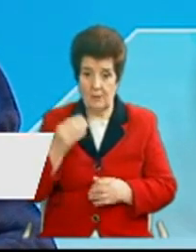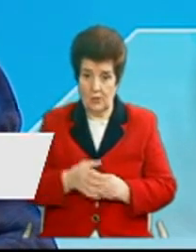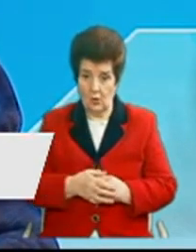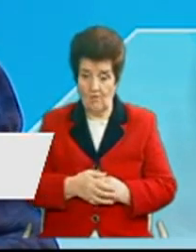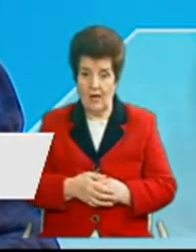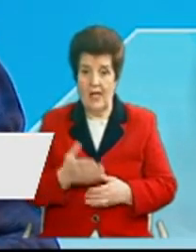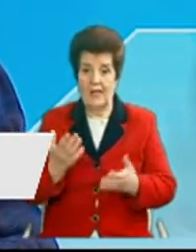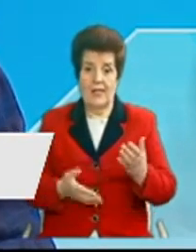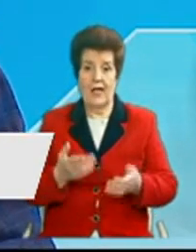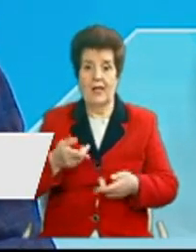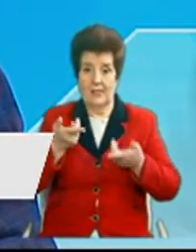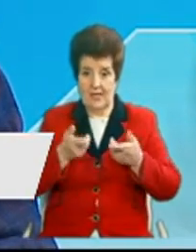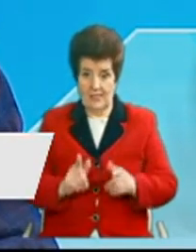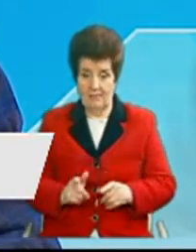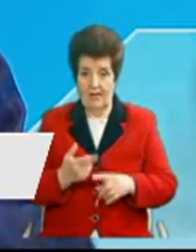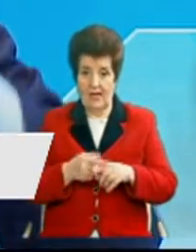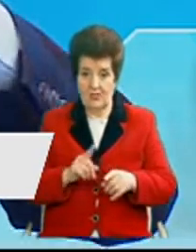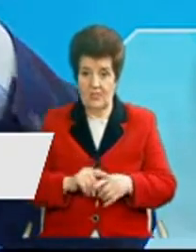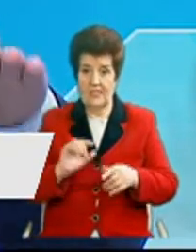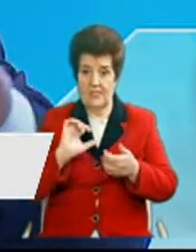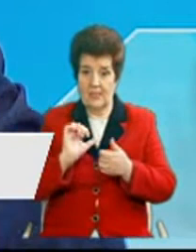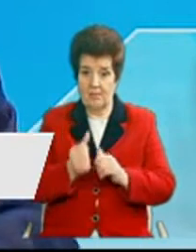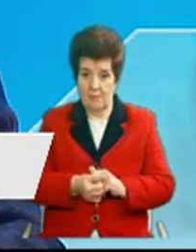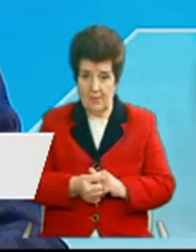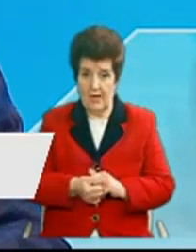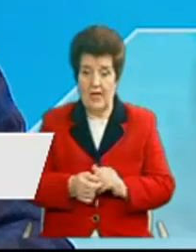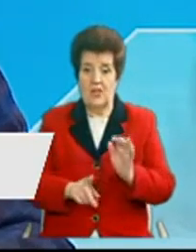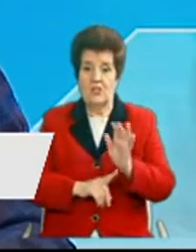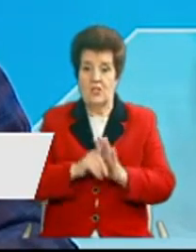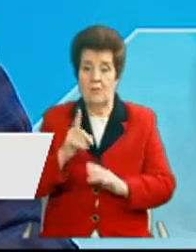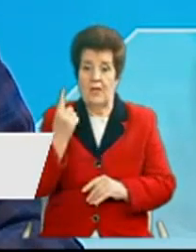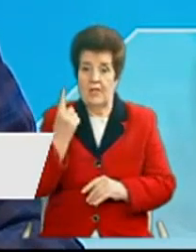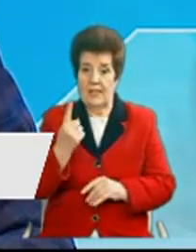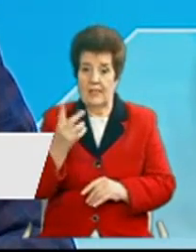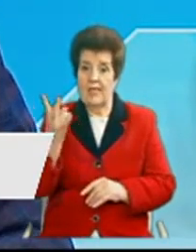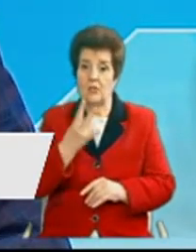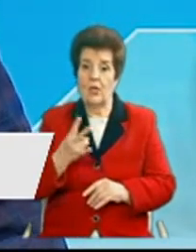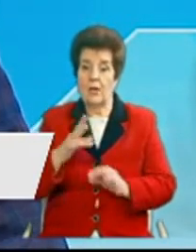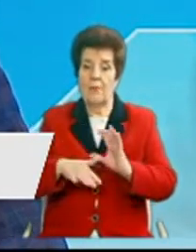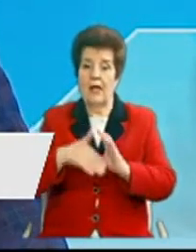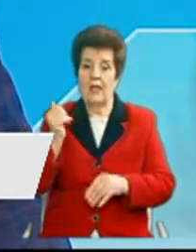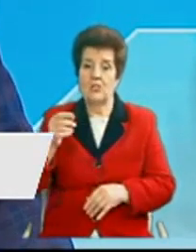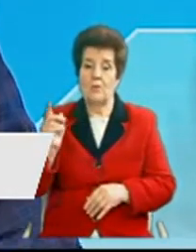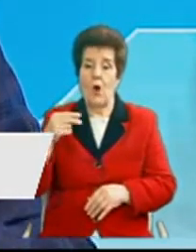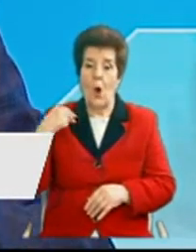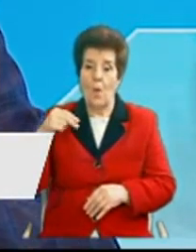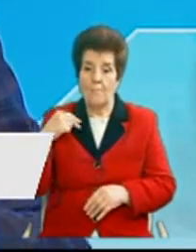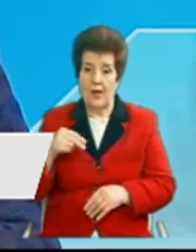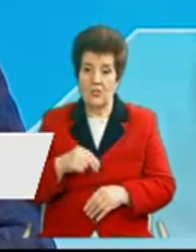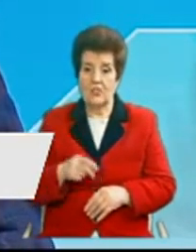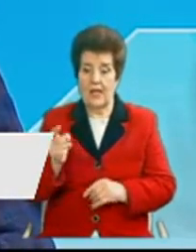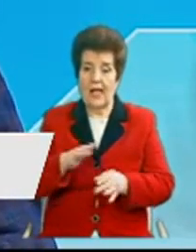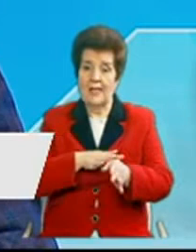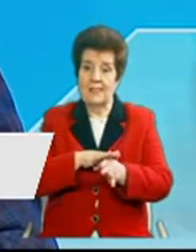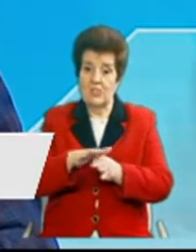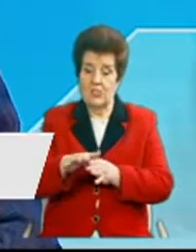dacă într-adevăr vrem să facem aceste schimbări, să o începem de acum, de la 1 noiembrie, să alegem un președinte care să-și